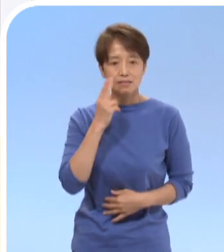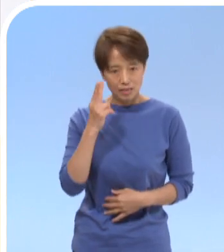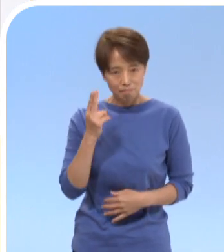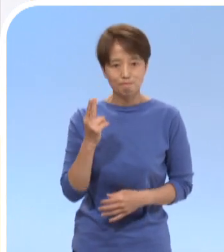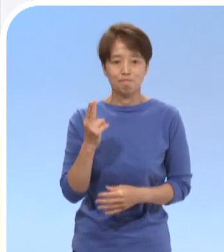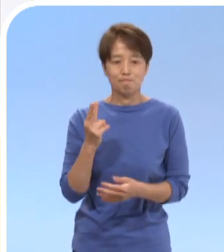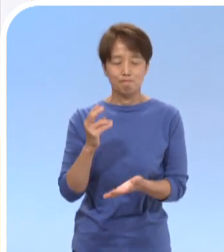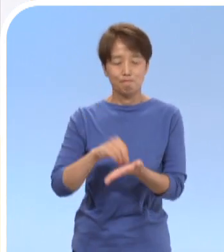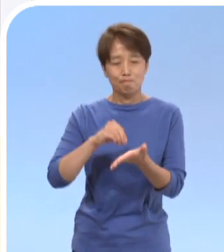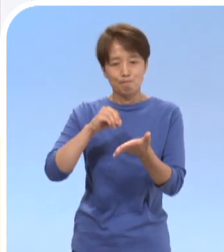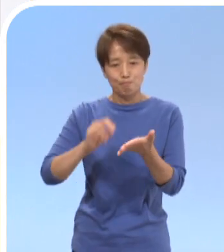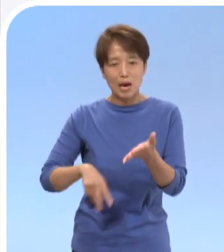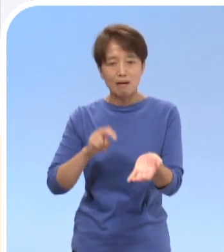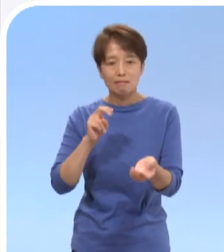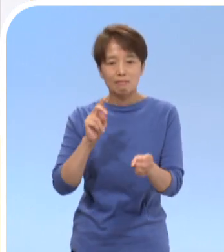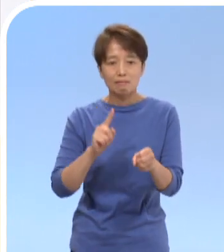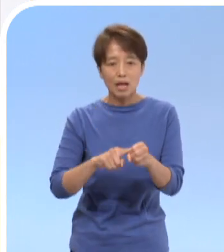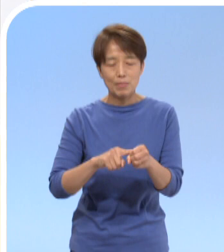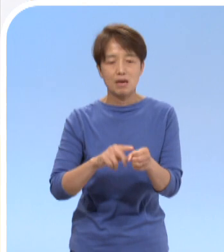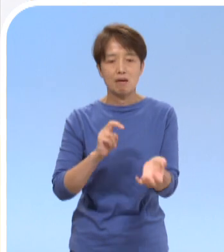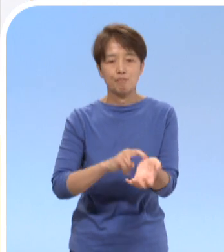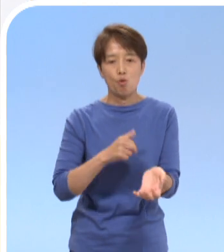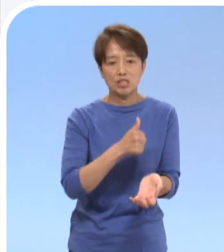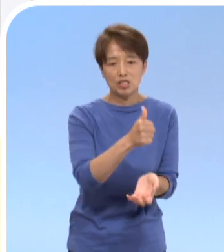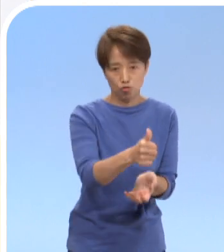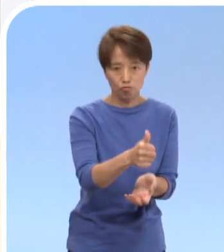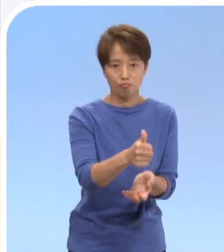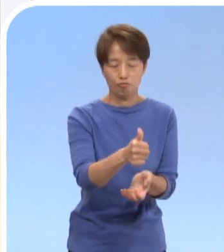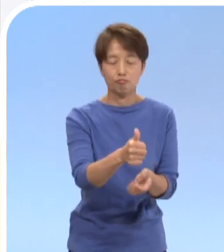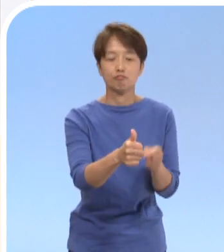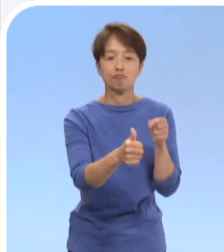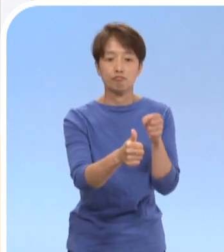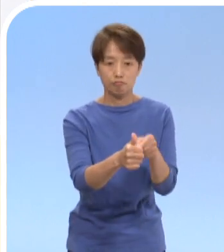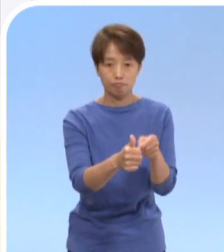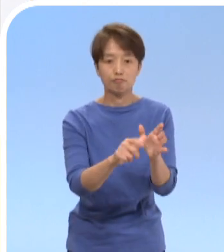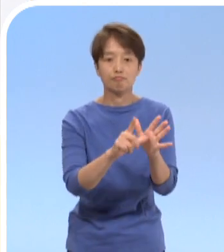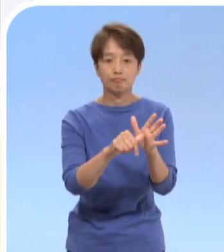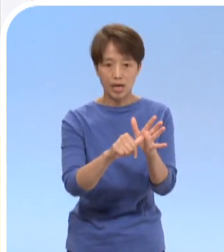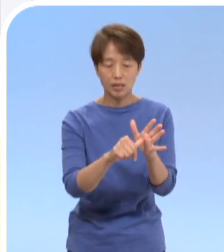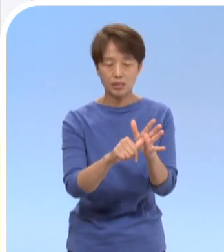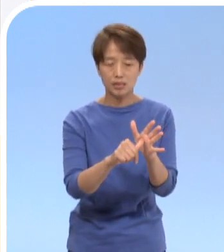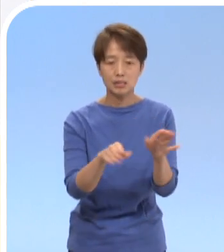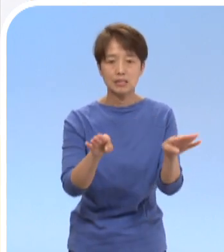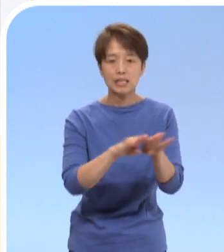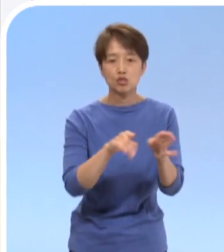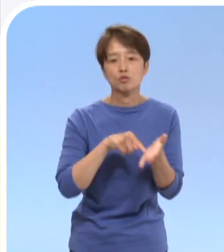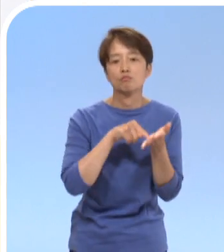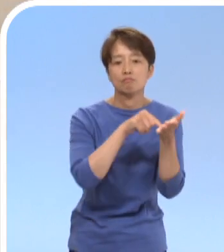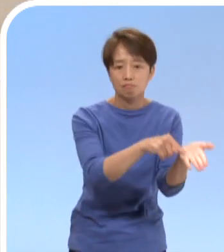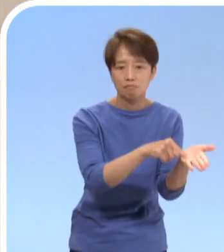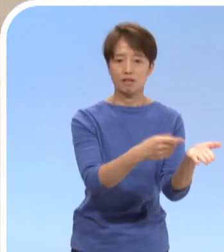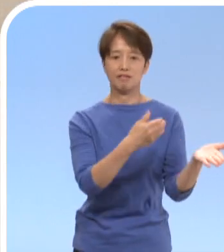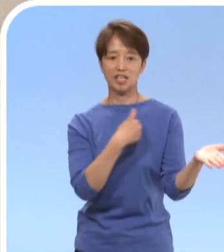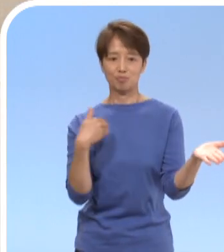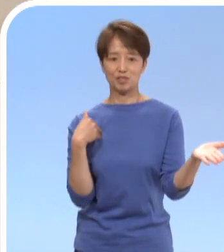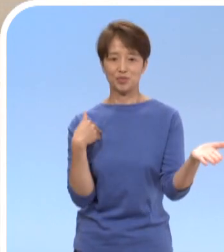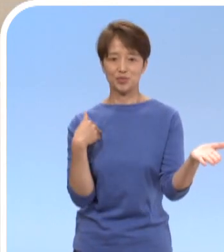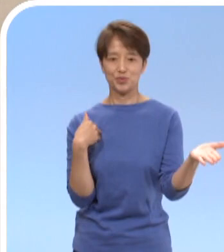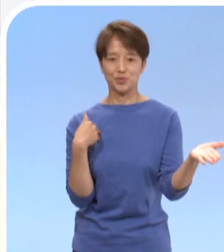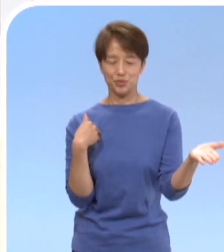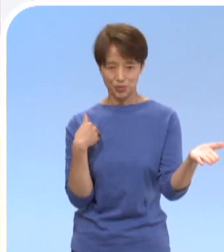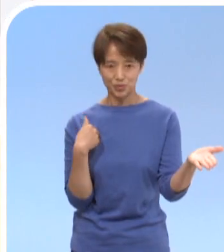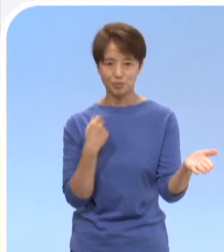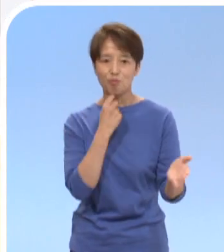煙外来であるんですけども、それを受診する場合ですね、特別休暇扱いをした